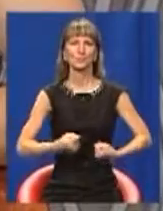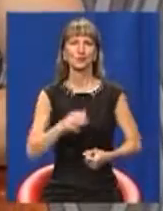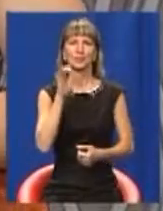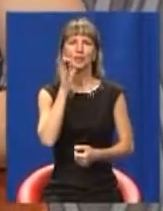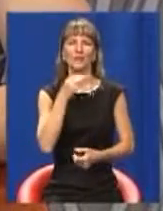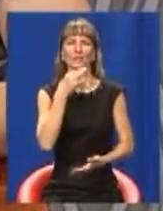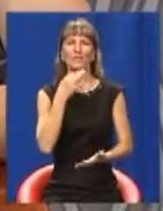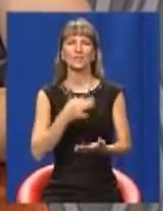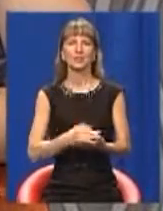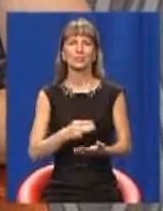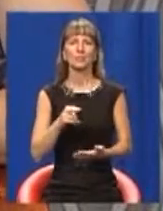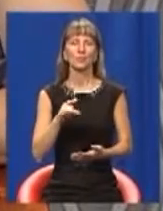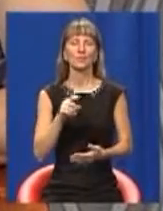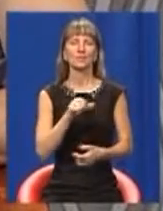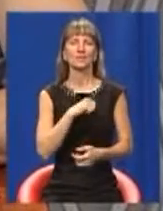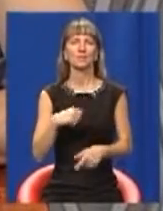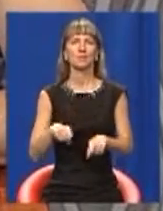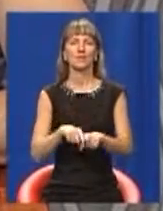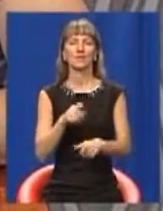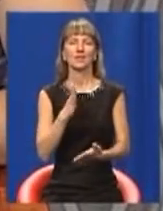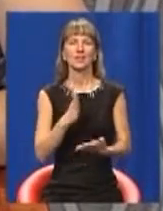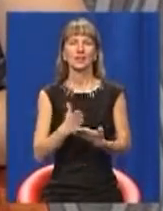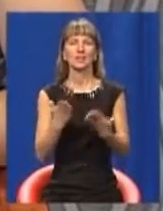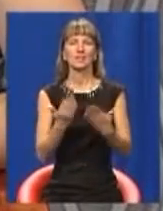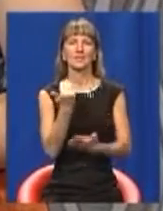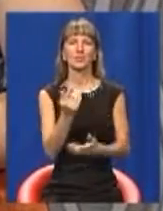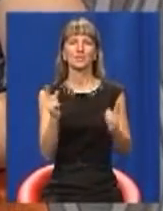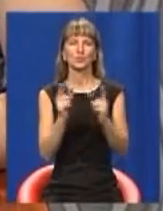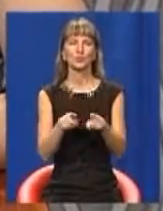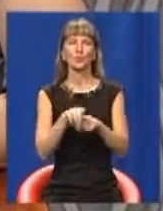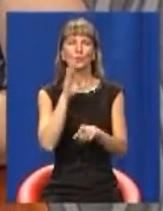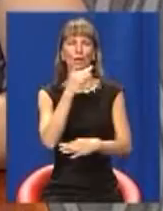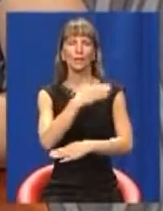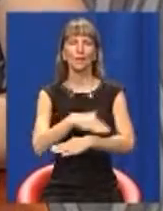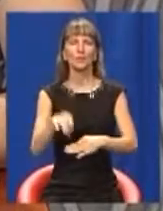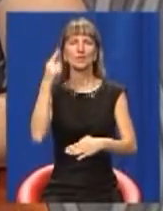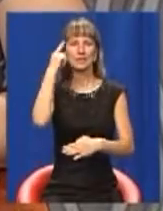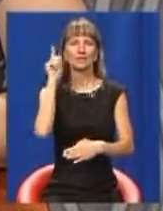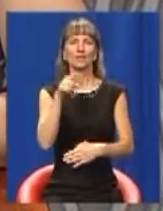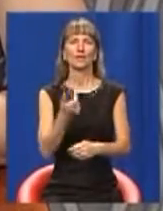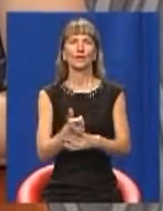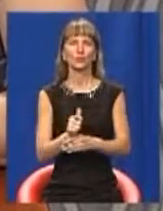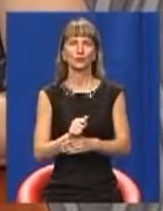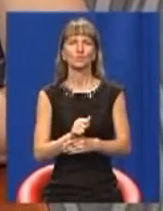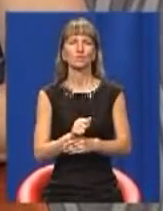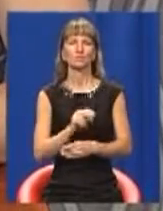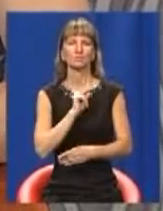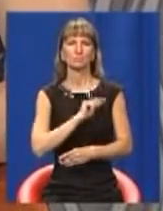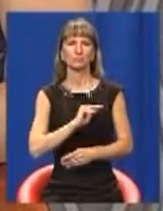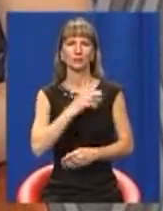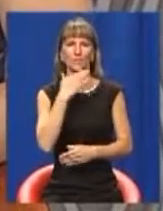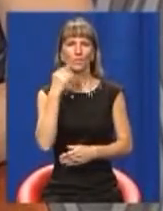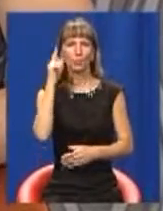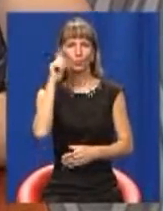серйозний, відповідальний. Проте саме таким він і є. Тому якщо ви зустрінете такого собаку на вулиці, знайте, що вона дуже функціональна і може